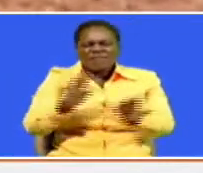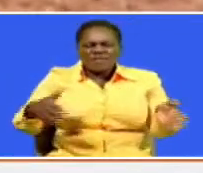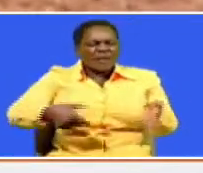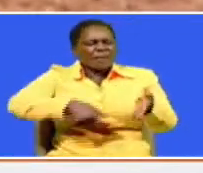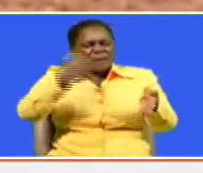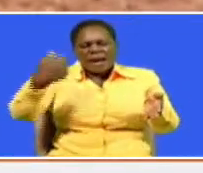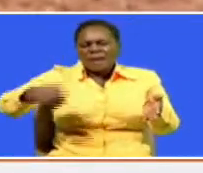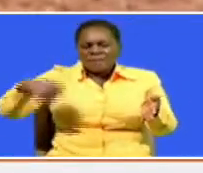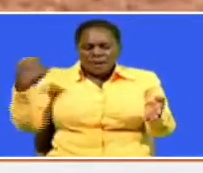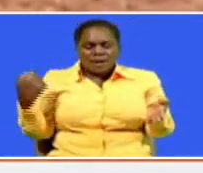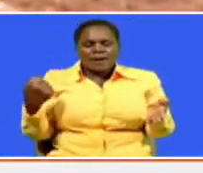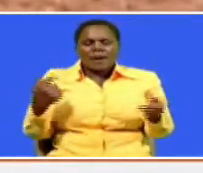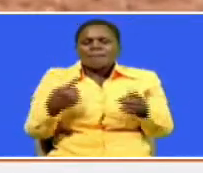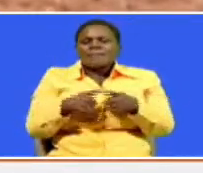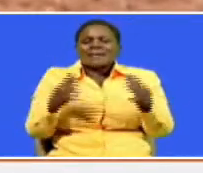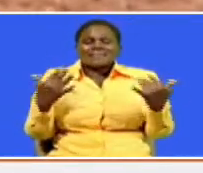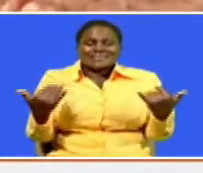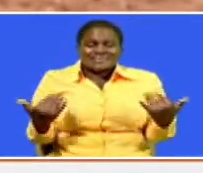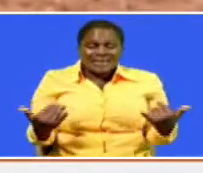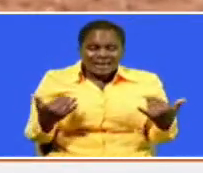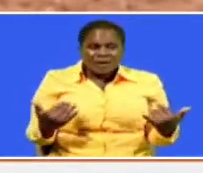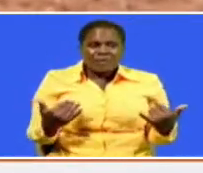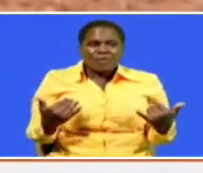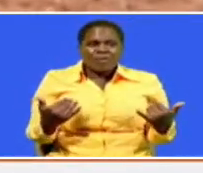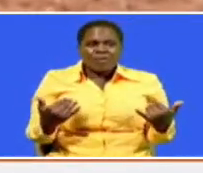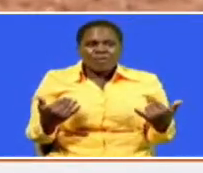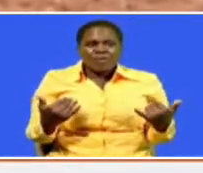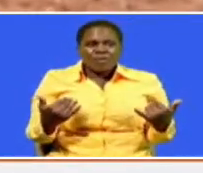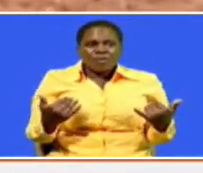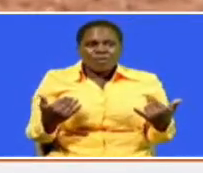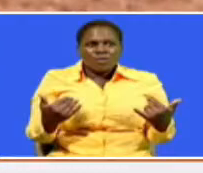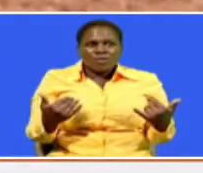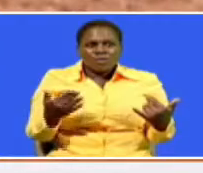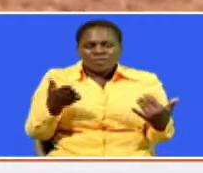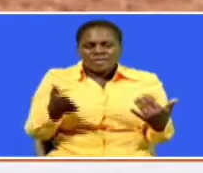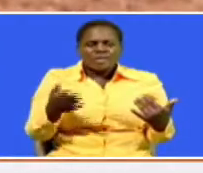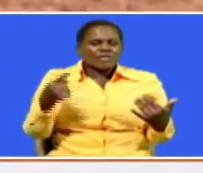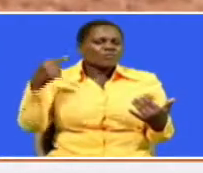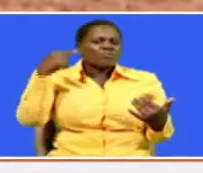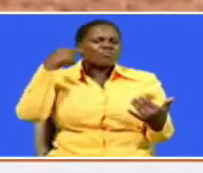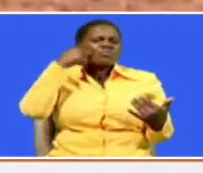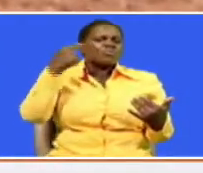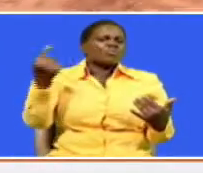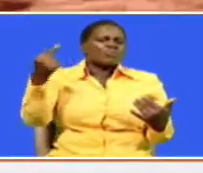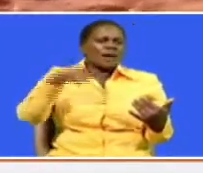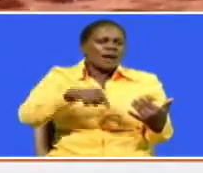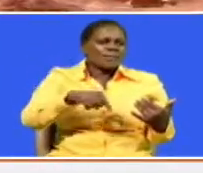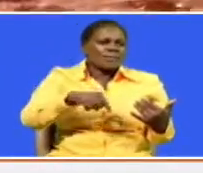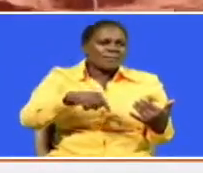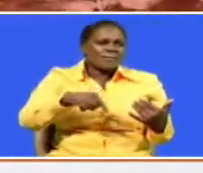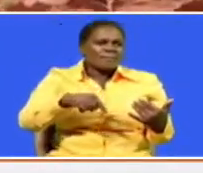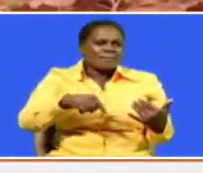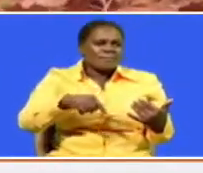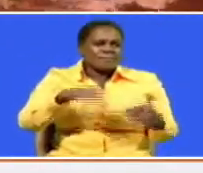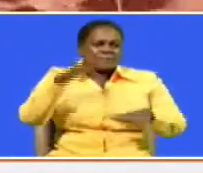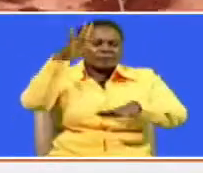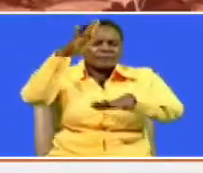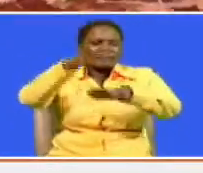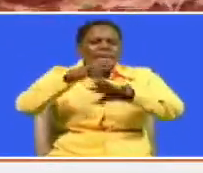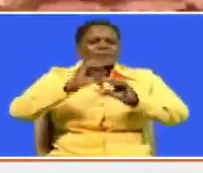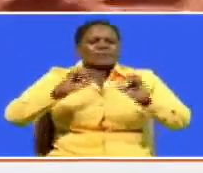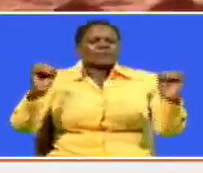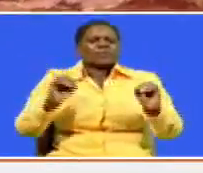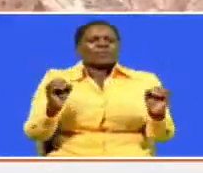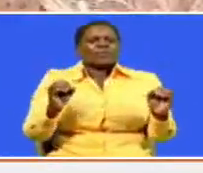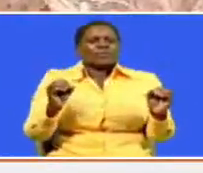na ngoa. Lakini sasa hii fence imekuja, tumefensi, ndovu akija ile mmea iko ndani ya fence hakusi kabisa,